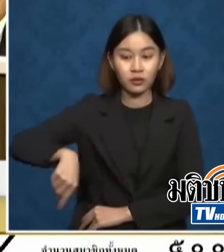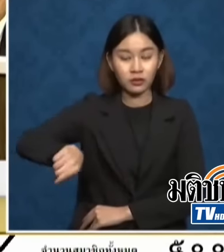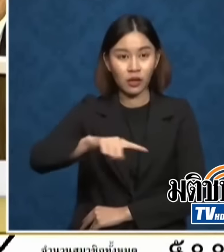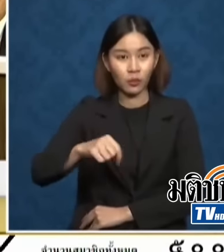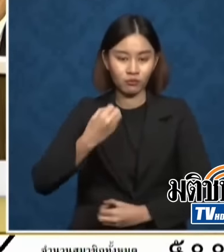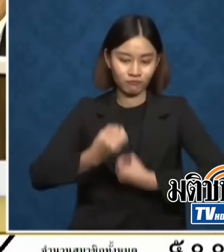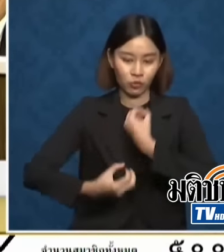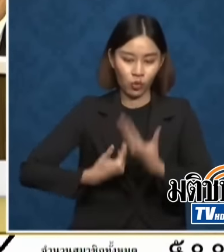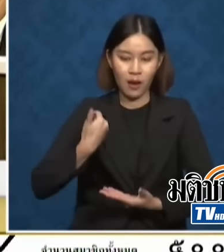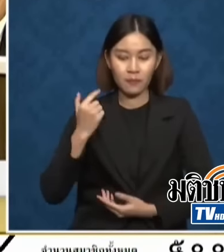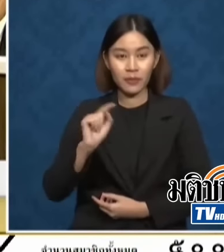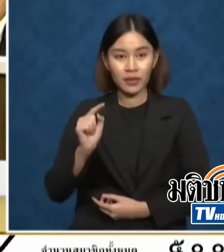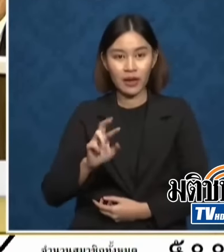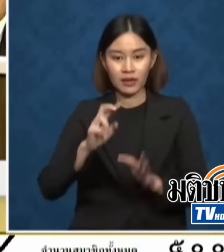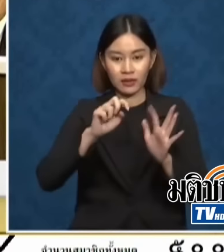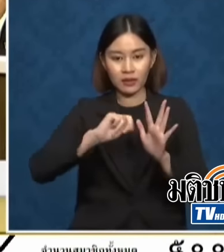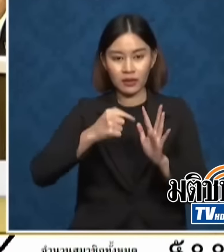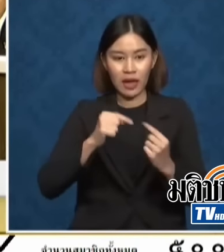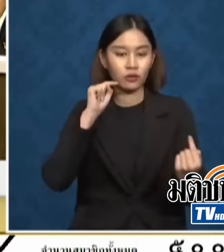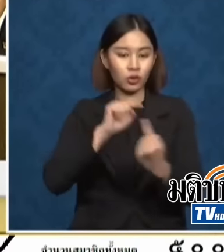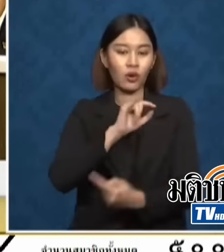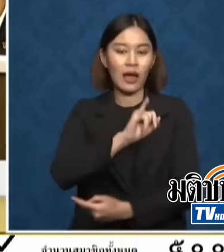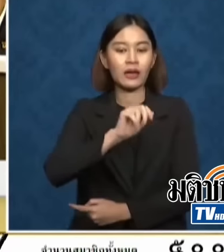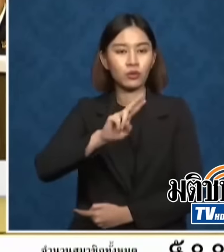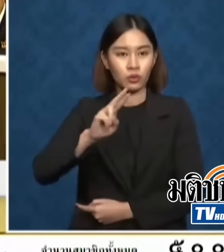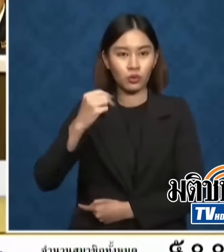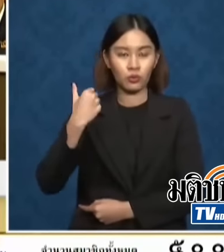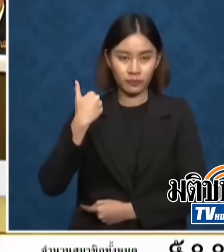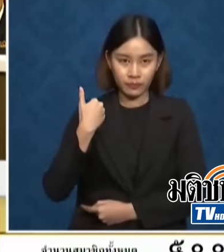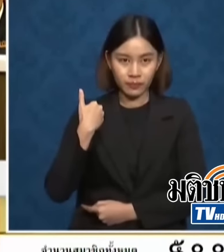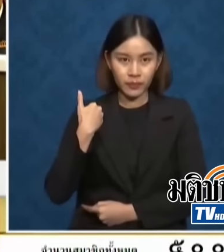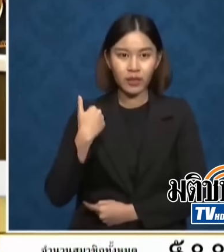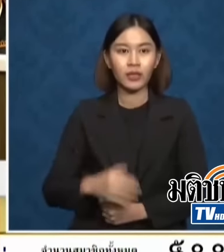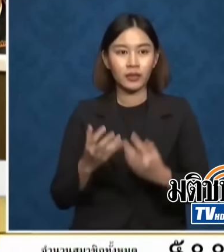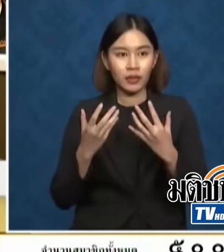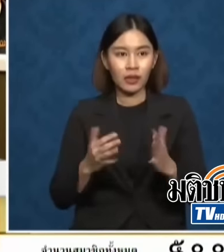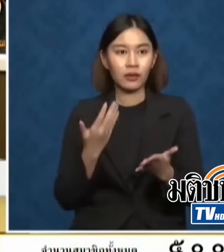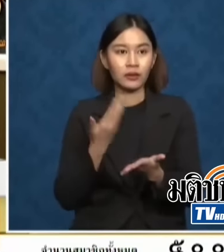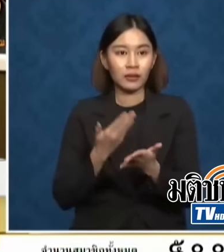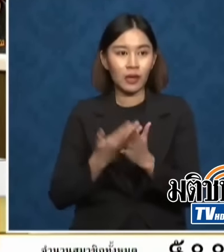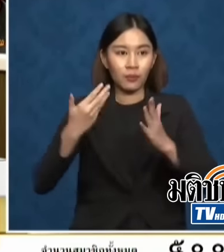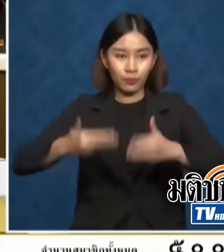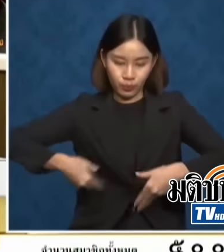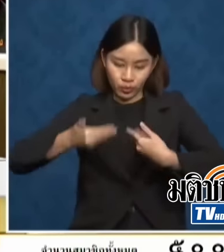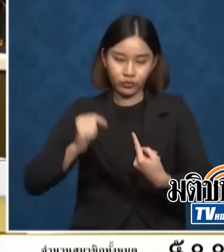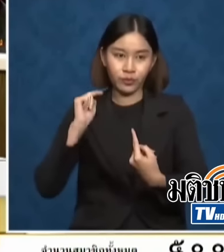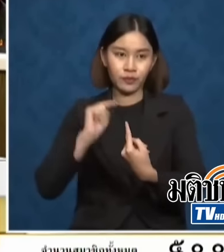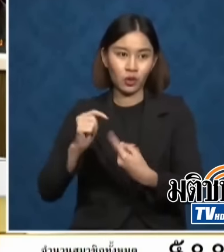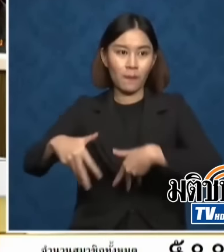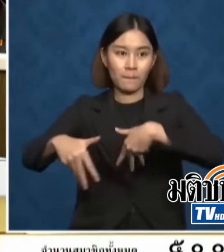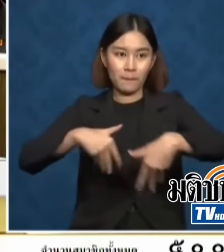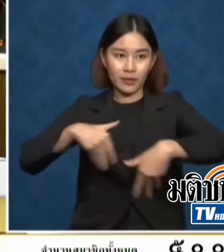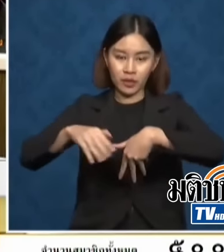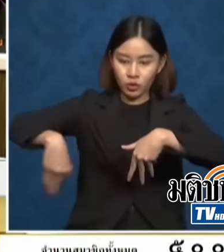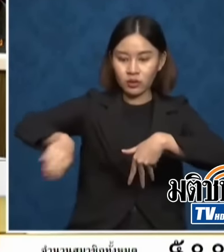รเราก็ได้ร่างที่ไม่ขัดต่อหลัก IUU และจะเป็นการนำรายได้กลับคืนสู่พี่น้องชาว